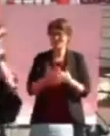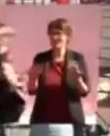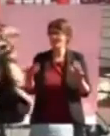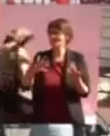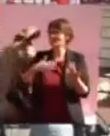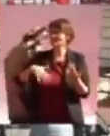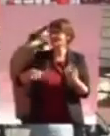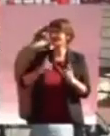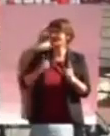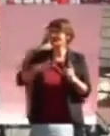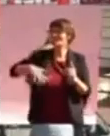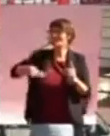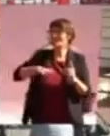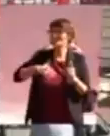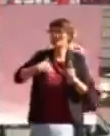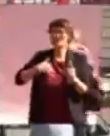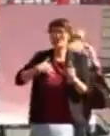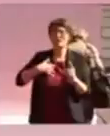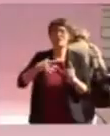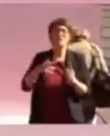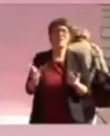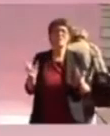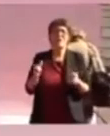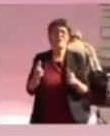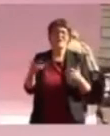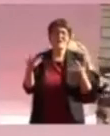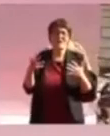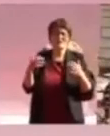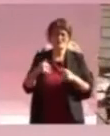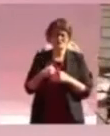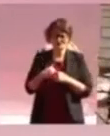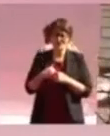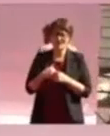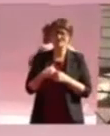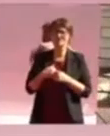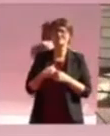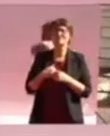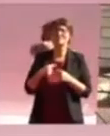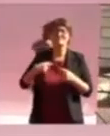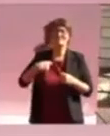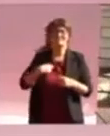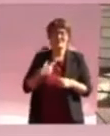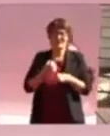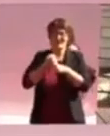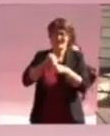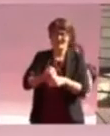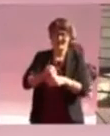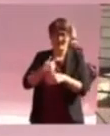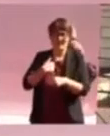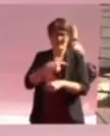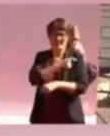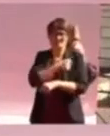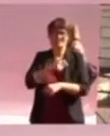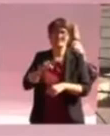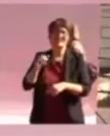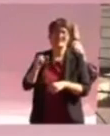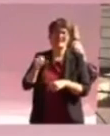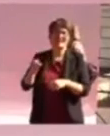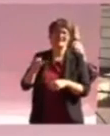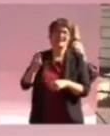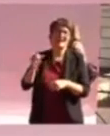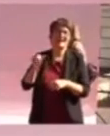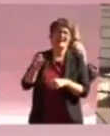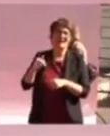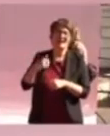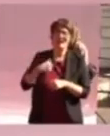rsa prima e come rsu dopo mi spinge a promuovere l'auspicio di essere messi in condizione di operare bene